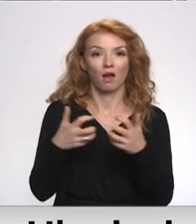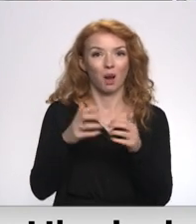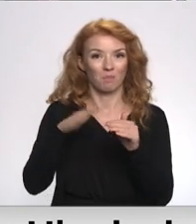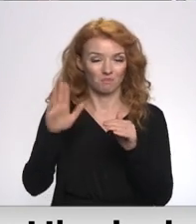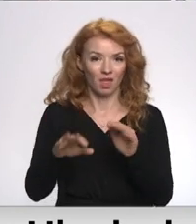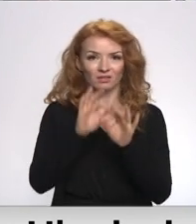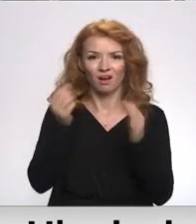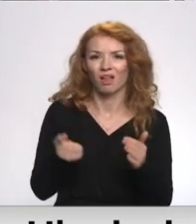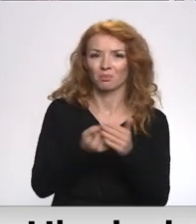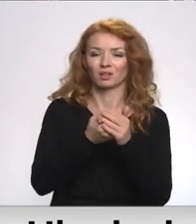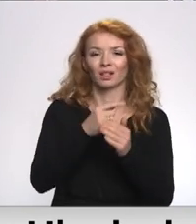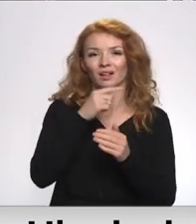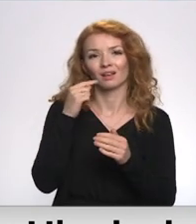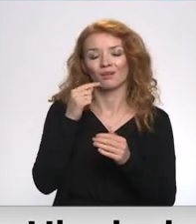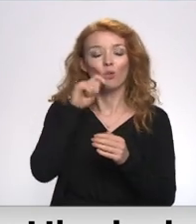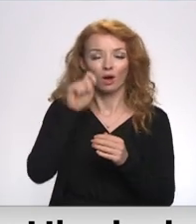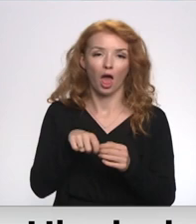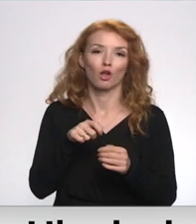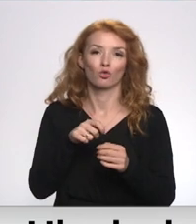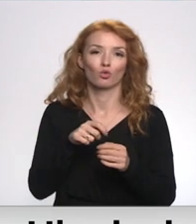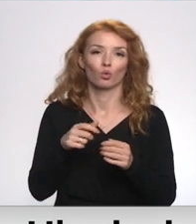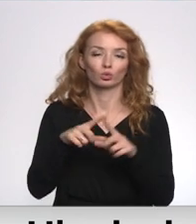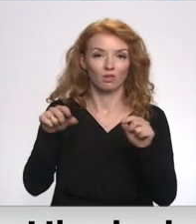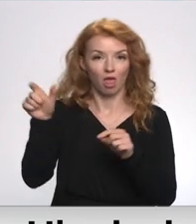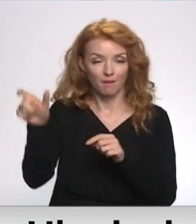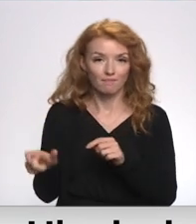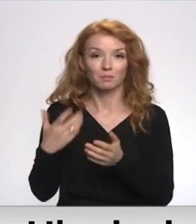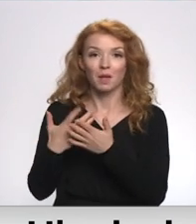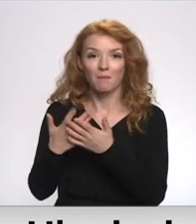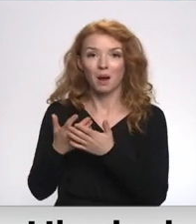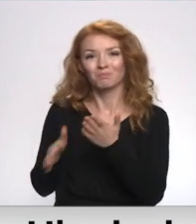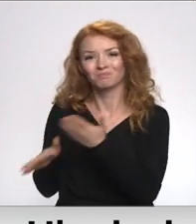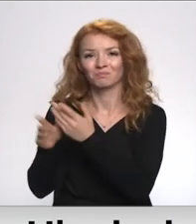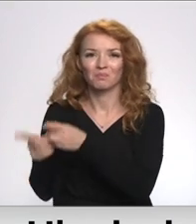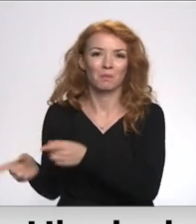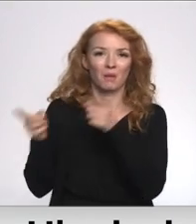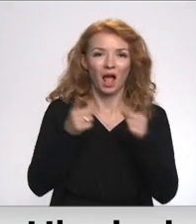tieši Ukrainas uzņēmējas. Piemēram, palīdzot pārcelties no kara darbības